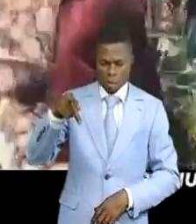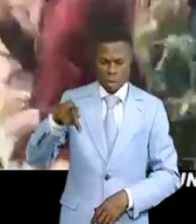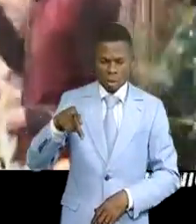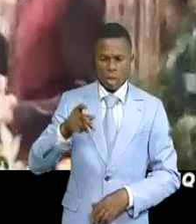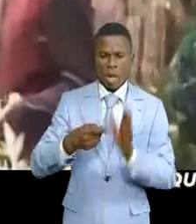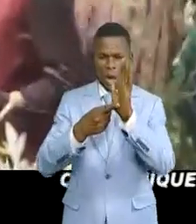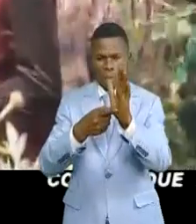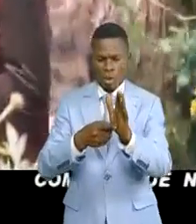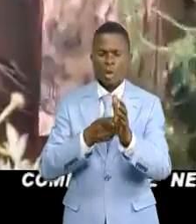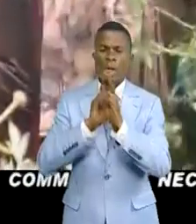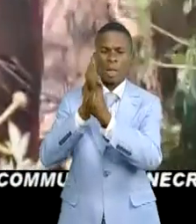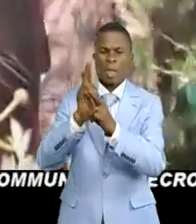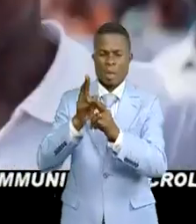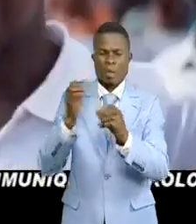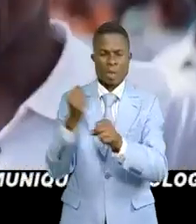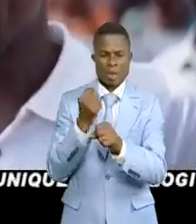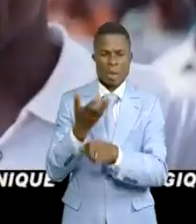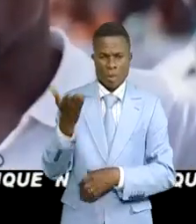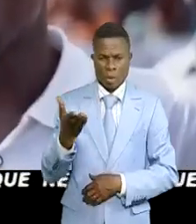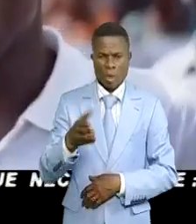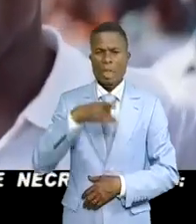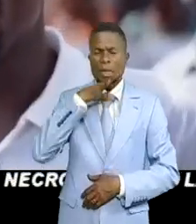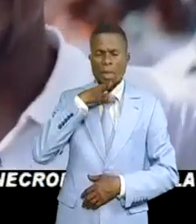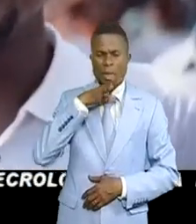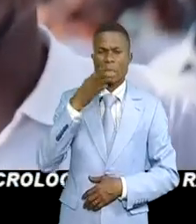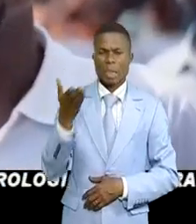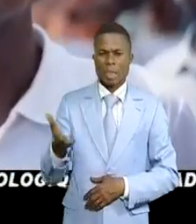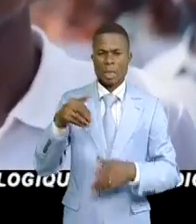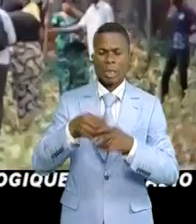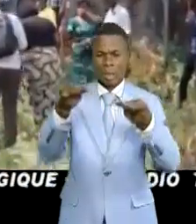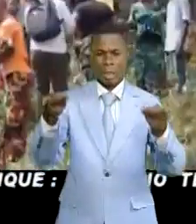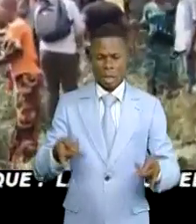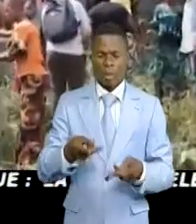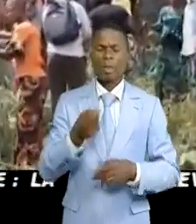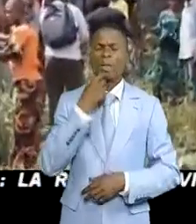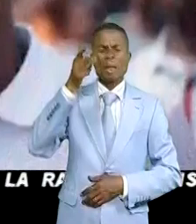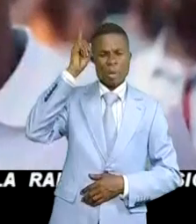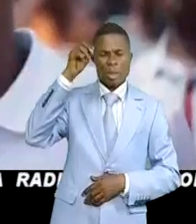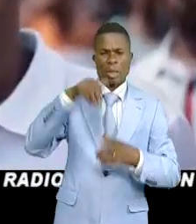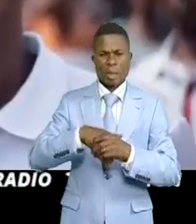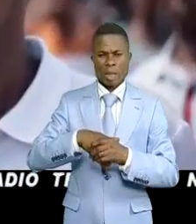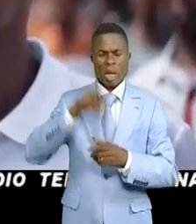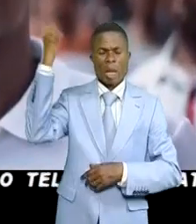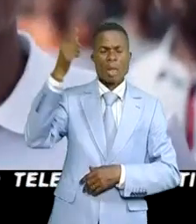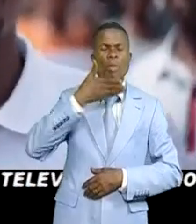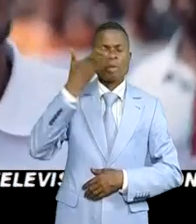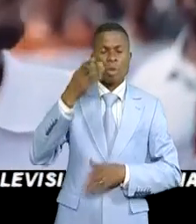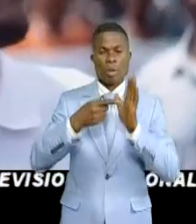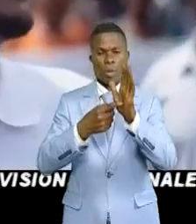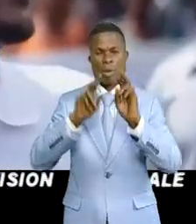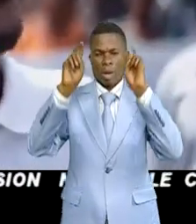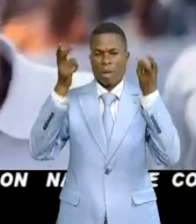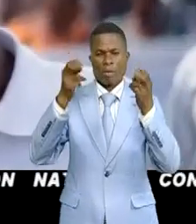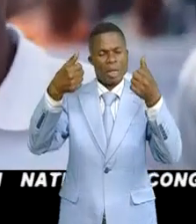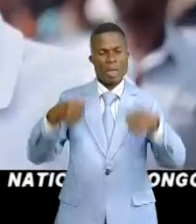les condensés de ses travaux. La salité qui se trouve dans le lieu historique, même dans le monde spirituel, montre que la ville ne pouvait